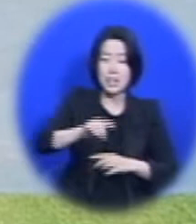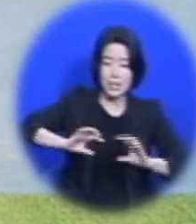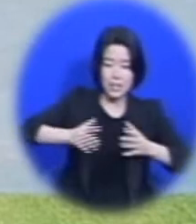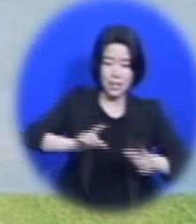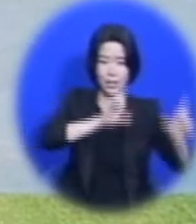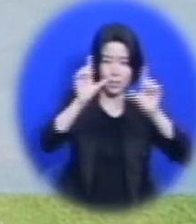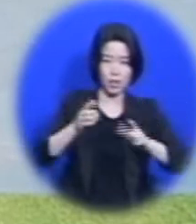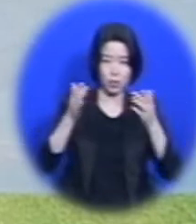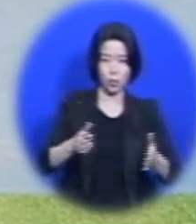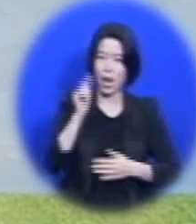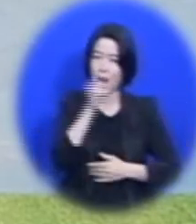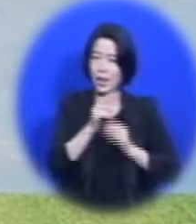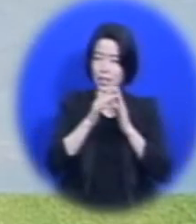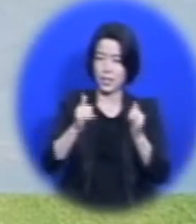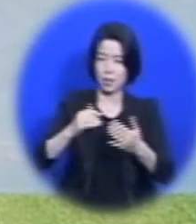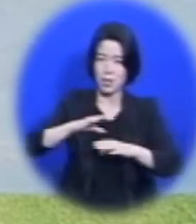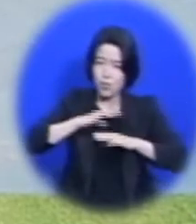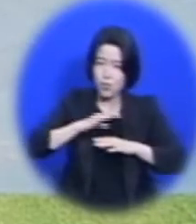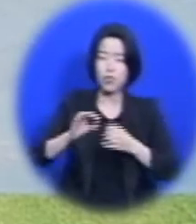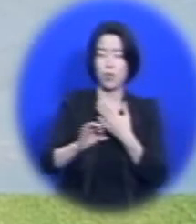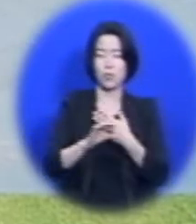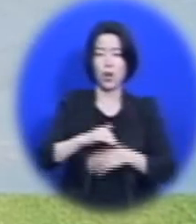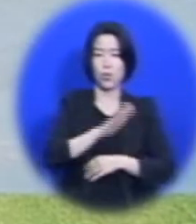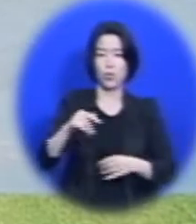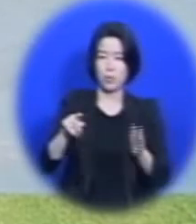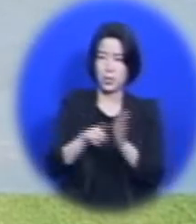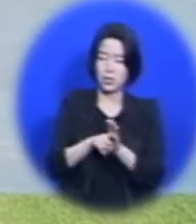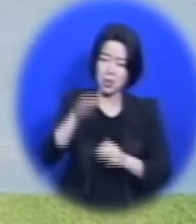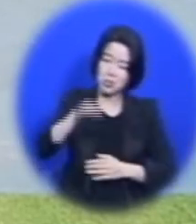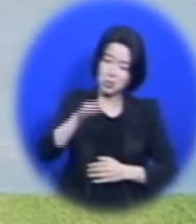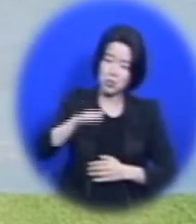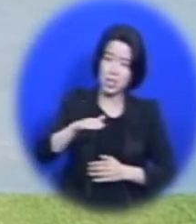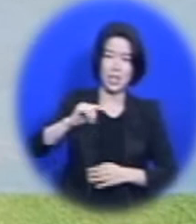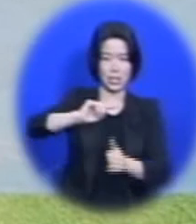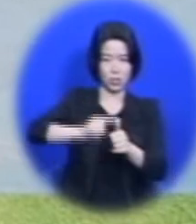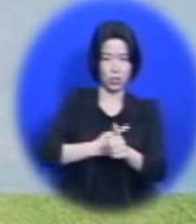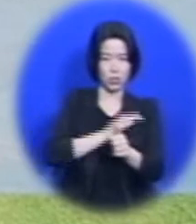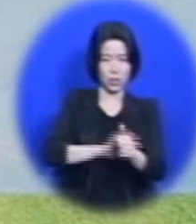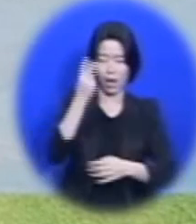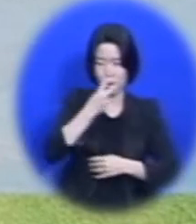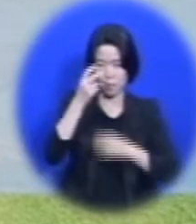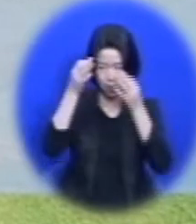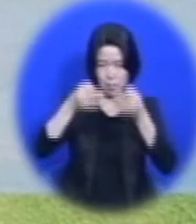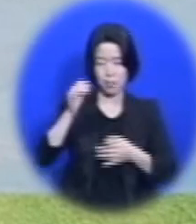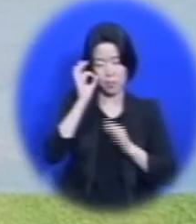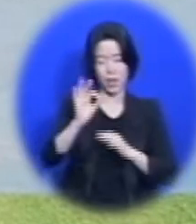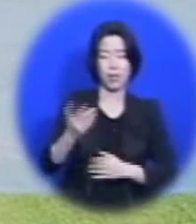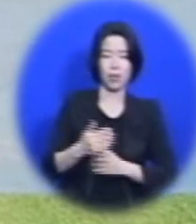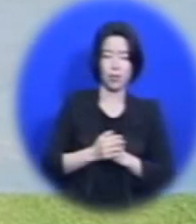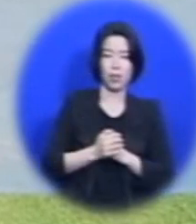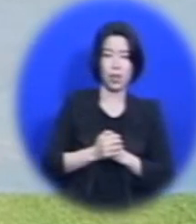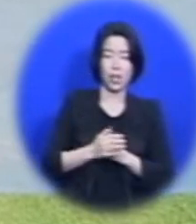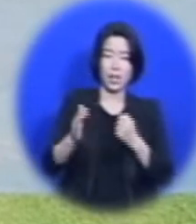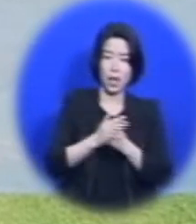동안에 악한 사람이 무서우면 우리 믿음의 수준이 어떤지를 스스로 잘 진단해야 합니다.